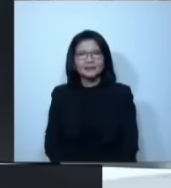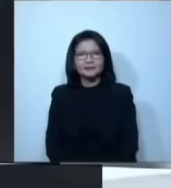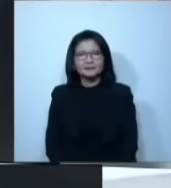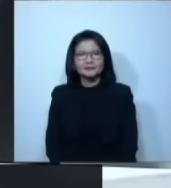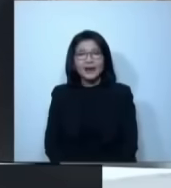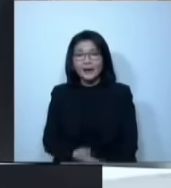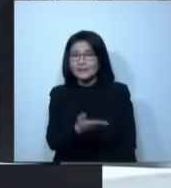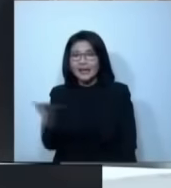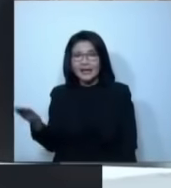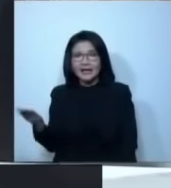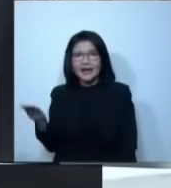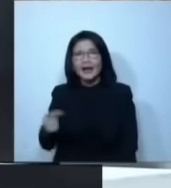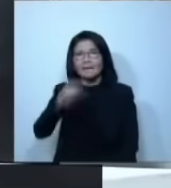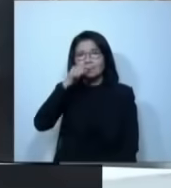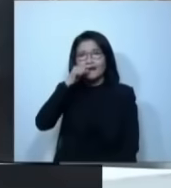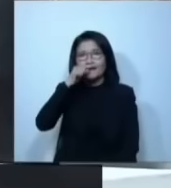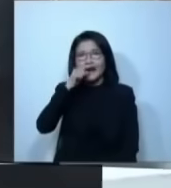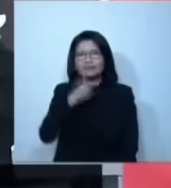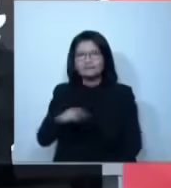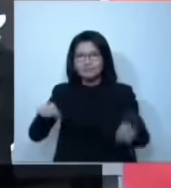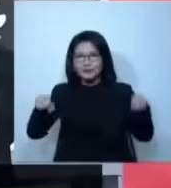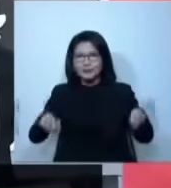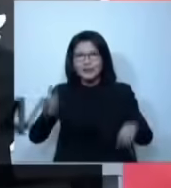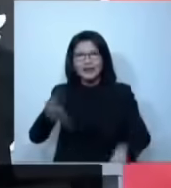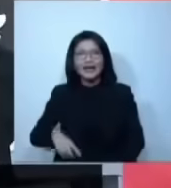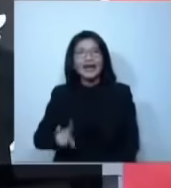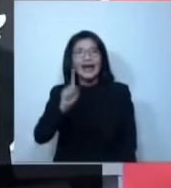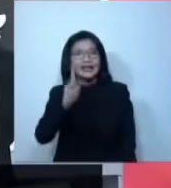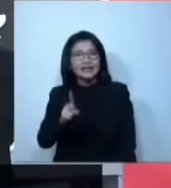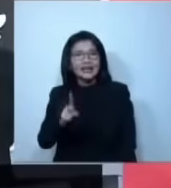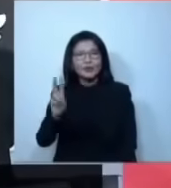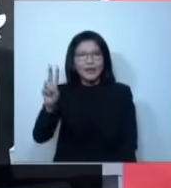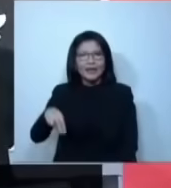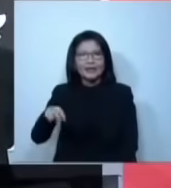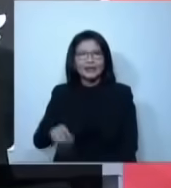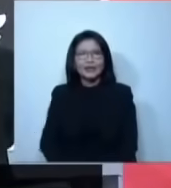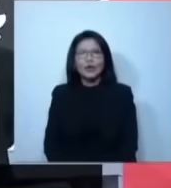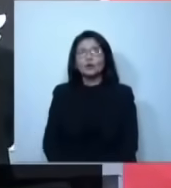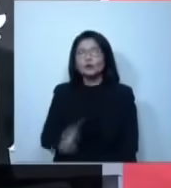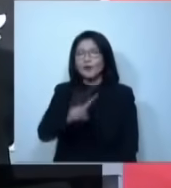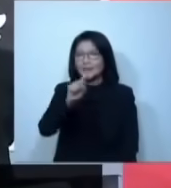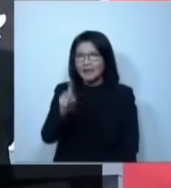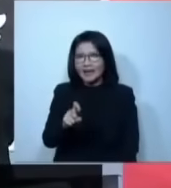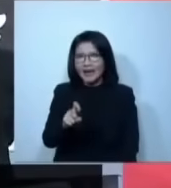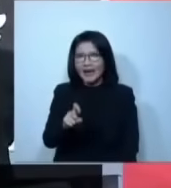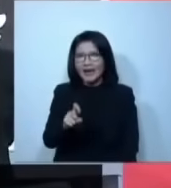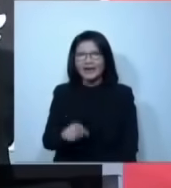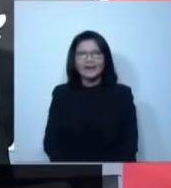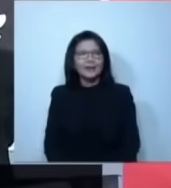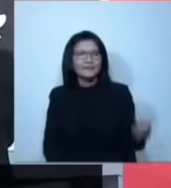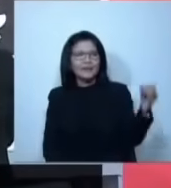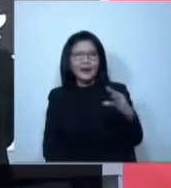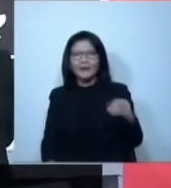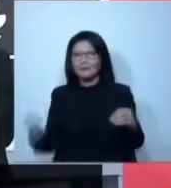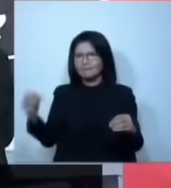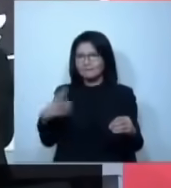bapak-bapak untuk kembali ke tempat duduk masing-masing masih ada satu segmen lagi untuk bertanya dan juga saling menanggapi kami